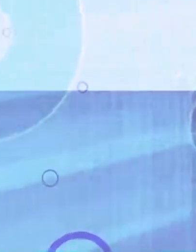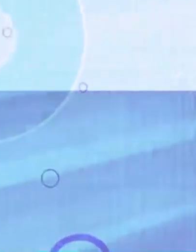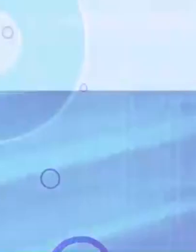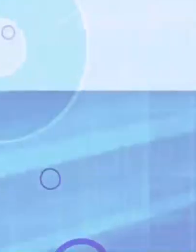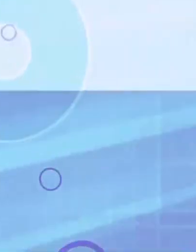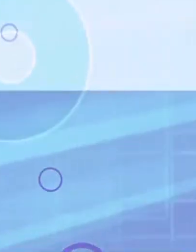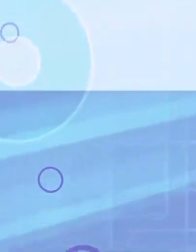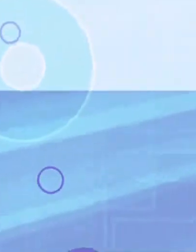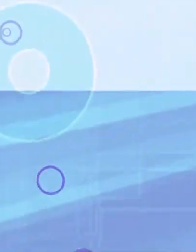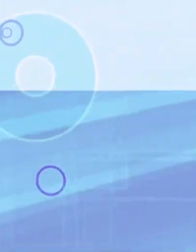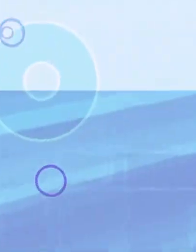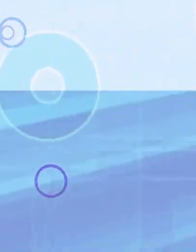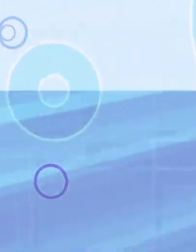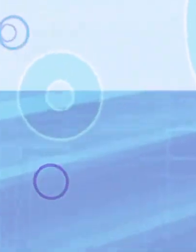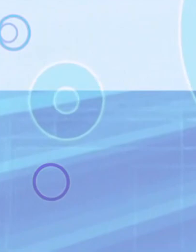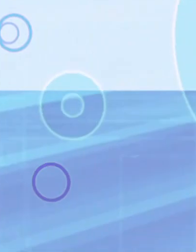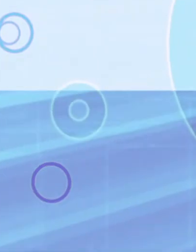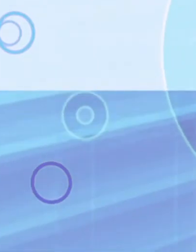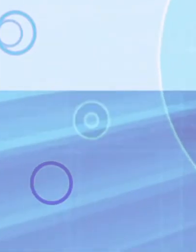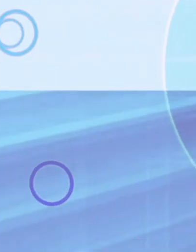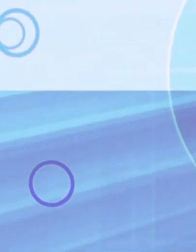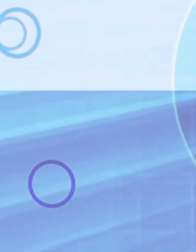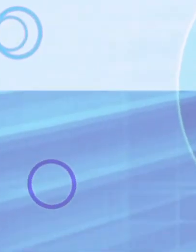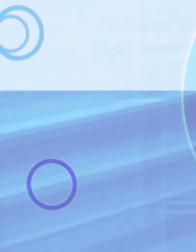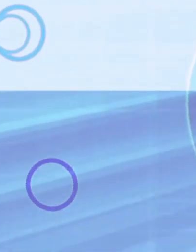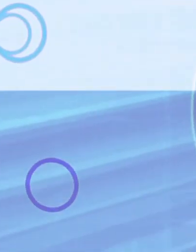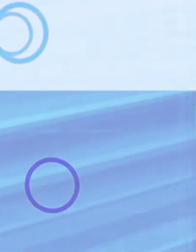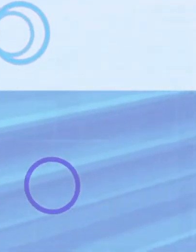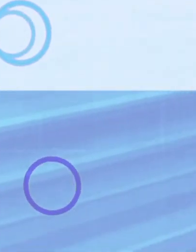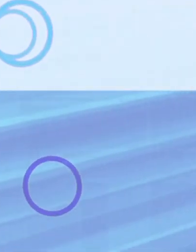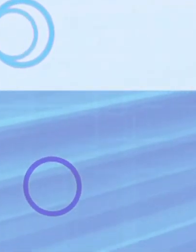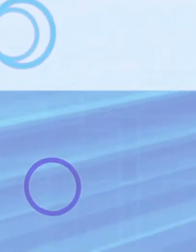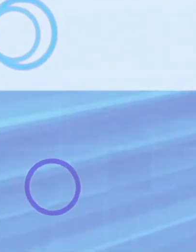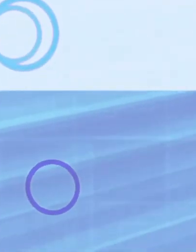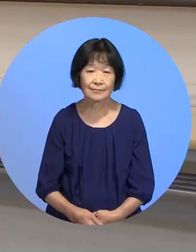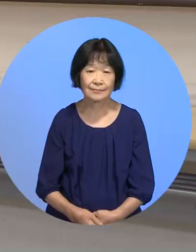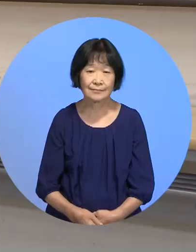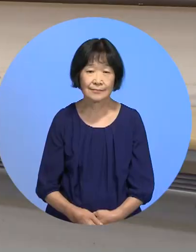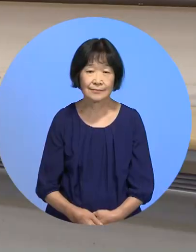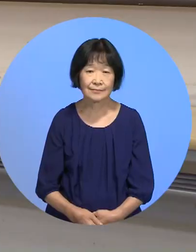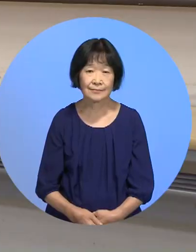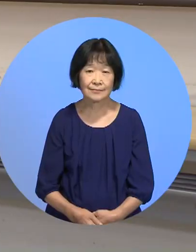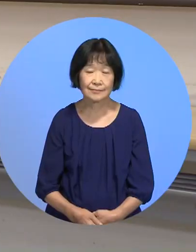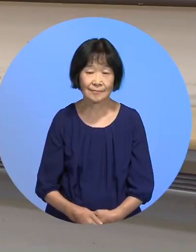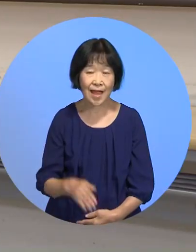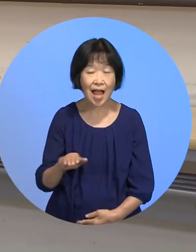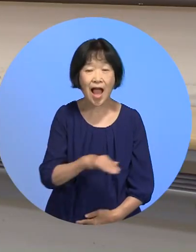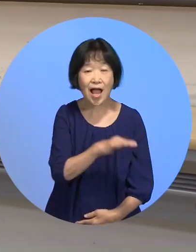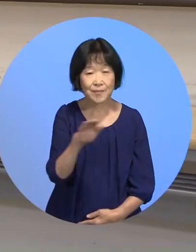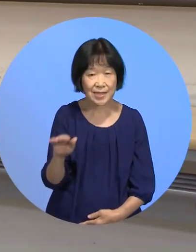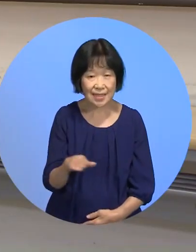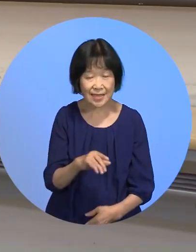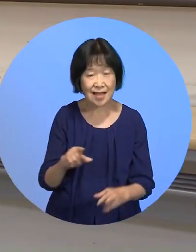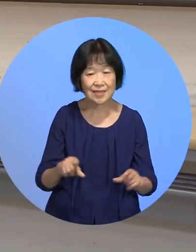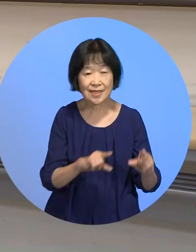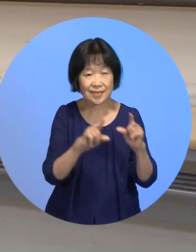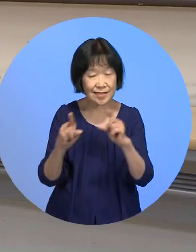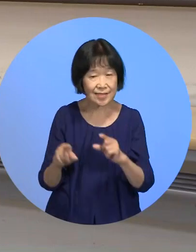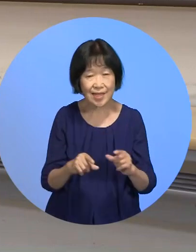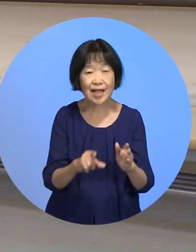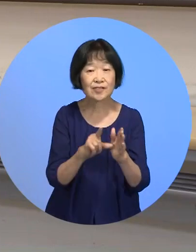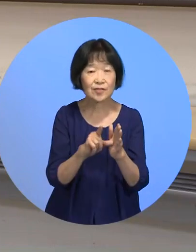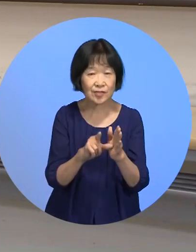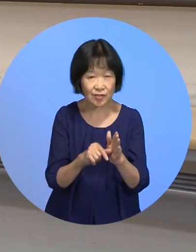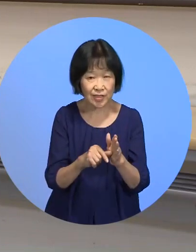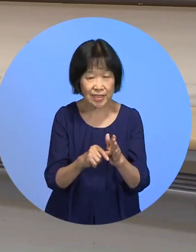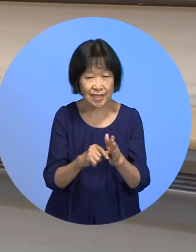運動で消費エネルギーを増やすポイントはどういったことでしょう。 皆さん生活しているときに必